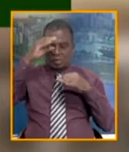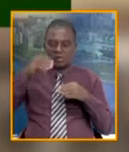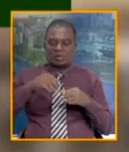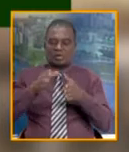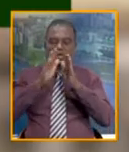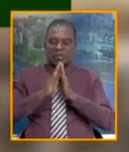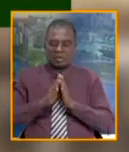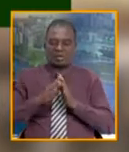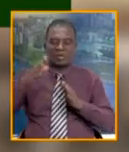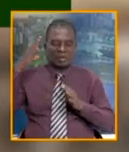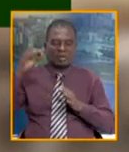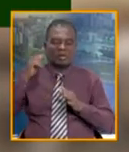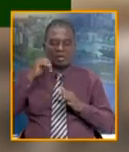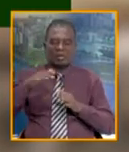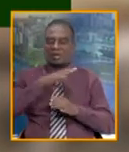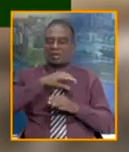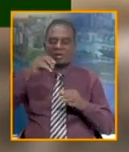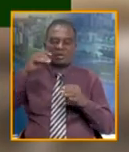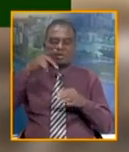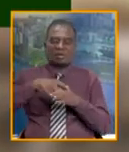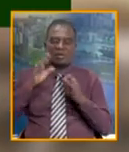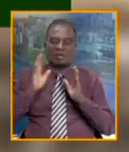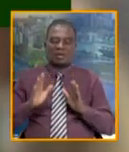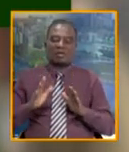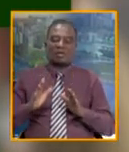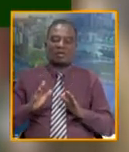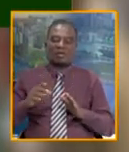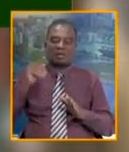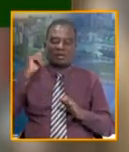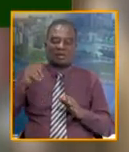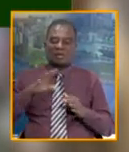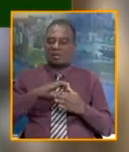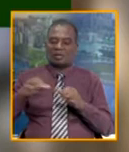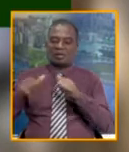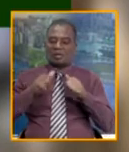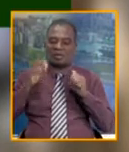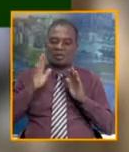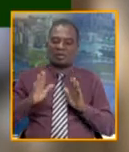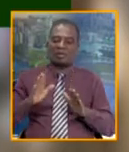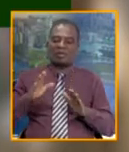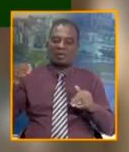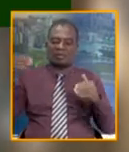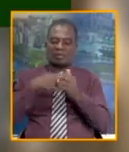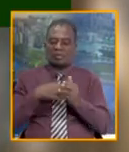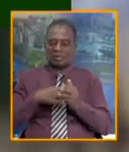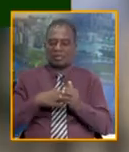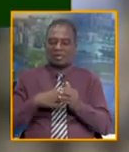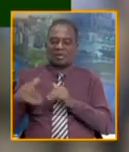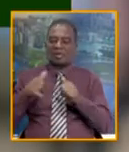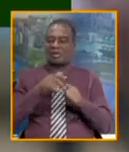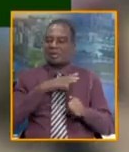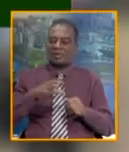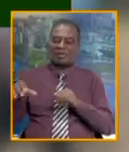les candidates, les candidats, leurs partisans et sympathisants, témoins d'éventuels actes de nature à empêcher l'électeur d'opérer un